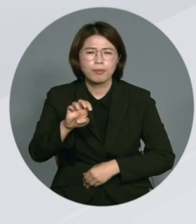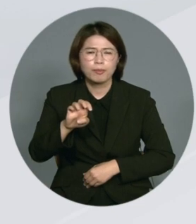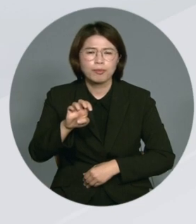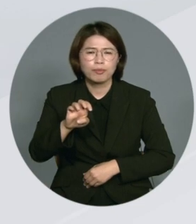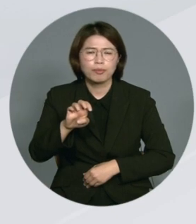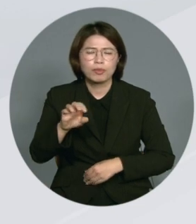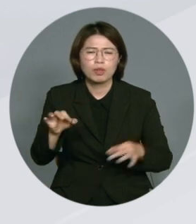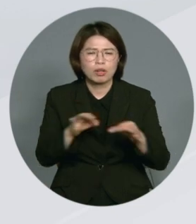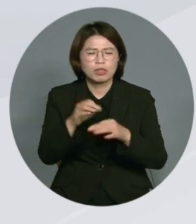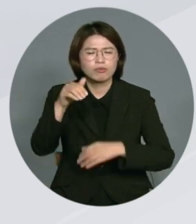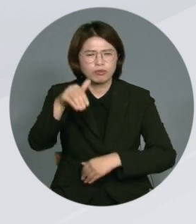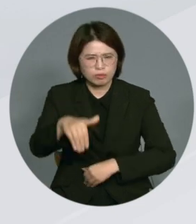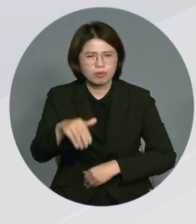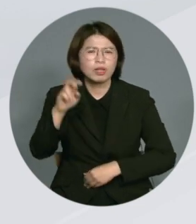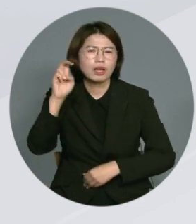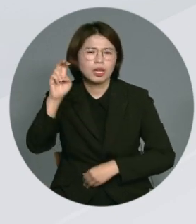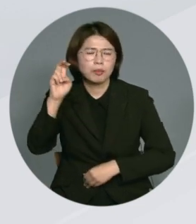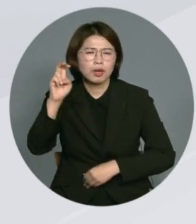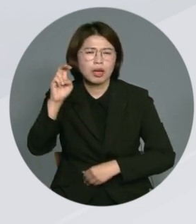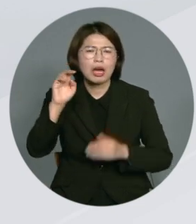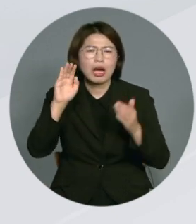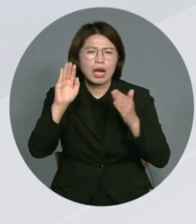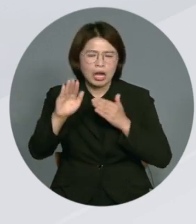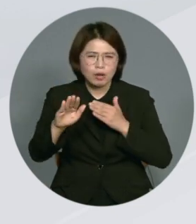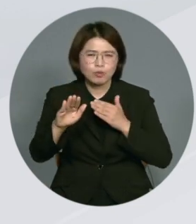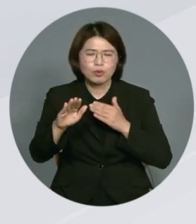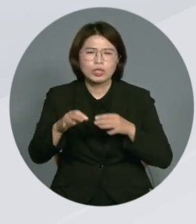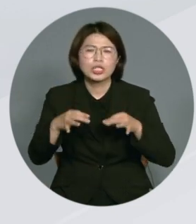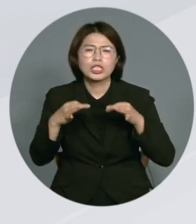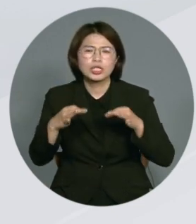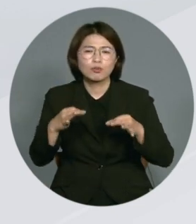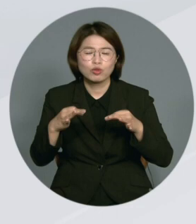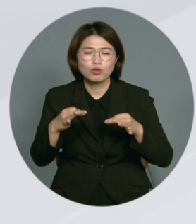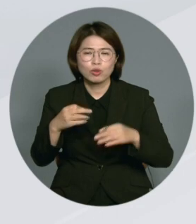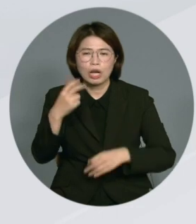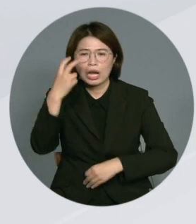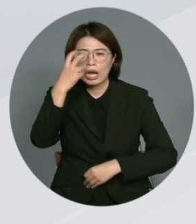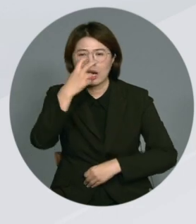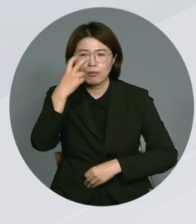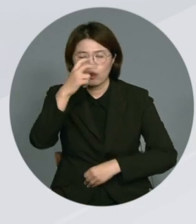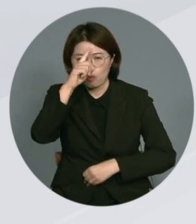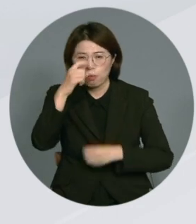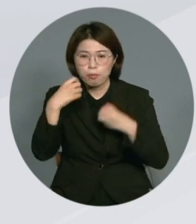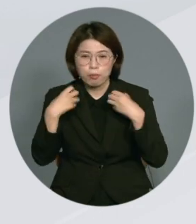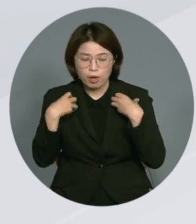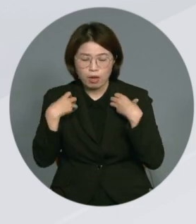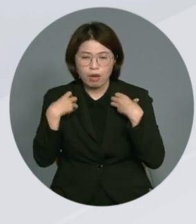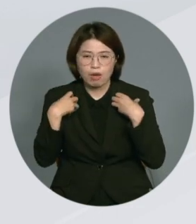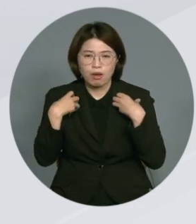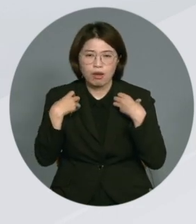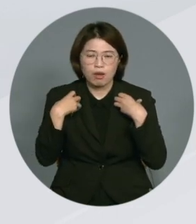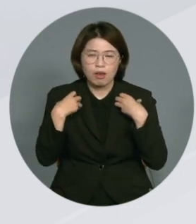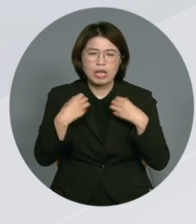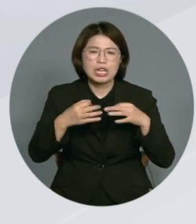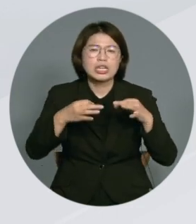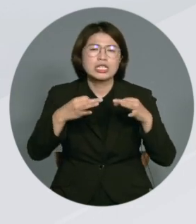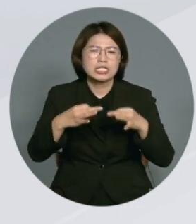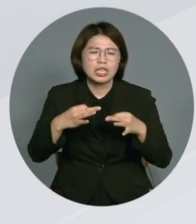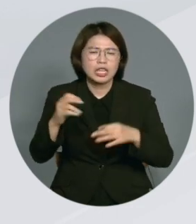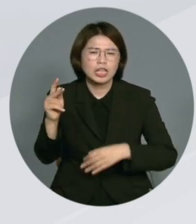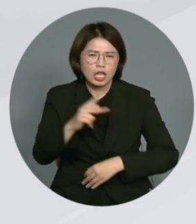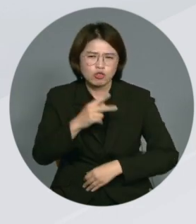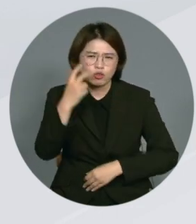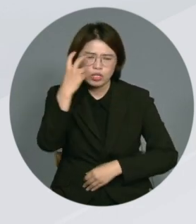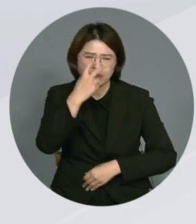그런 이제 예상들이 많이 나오고 있기 때문에 앞으로 이제 금융권 이제 감독 당국에서 이제 금융권에 대한